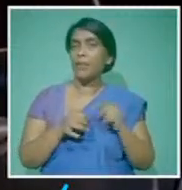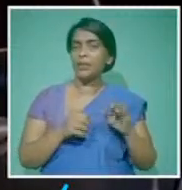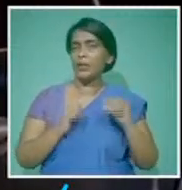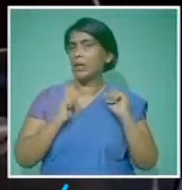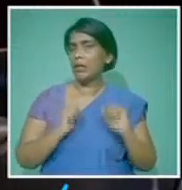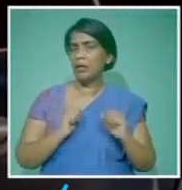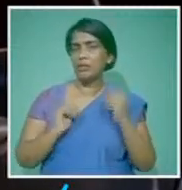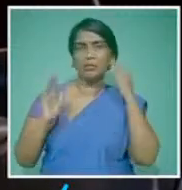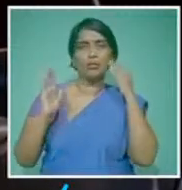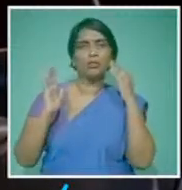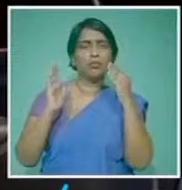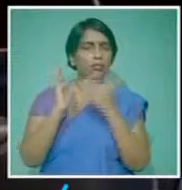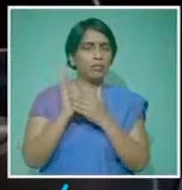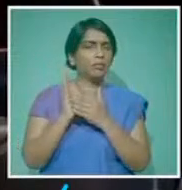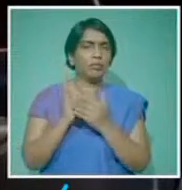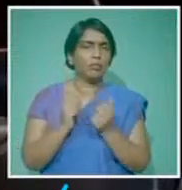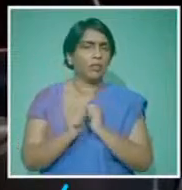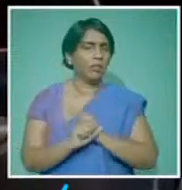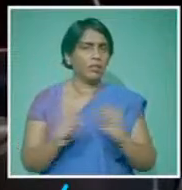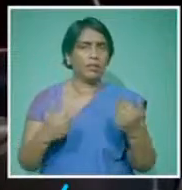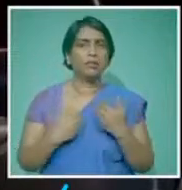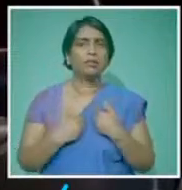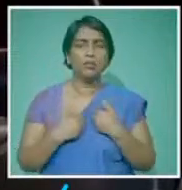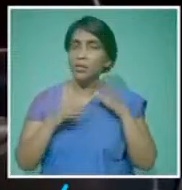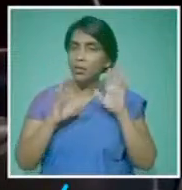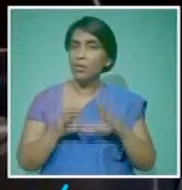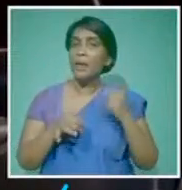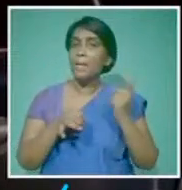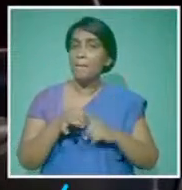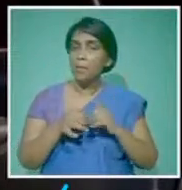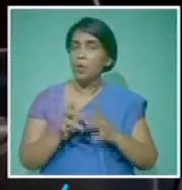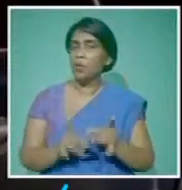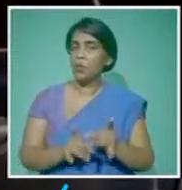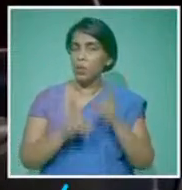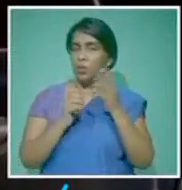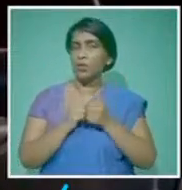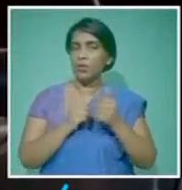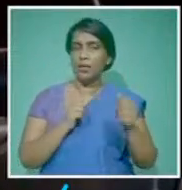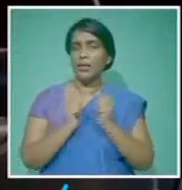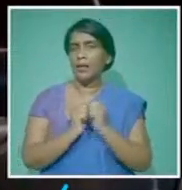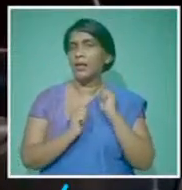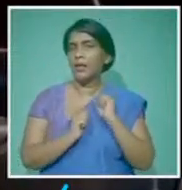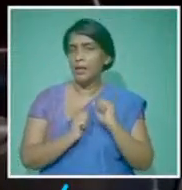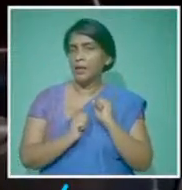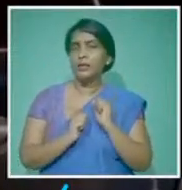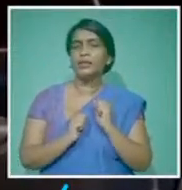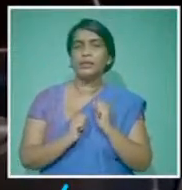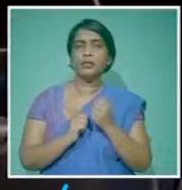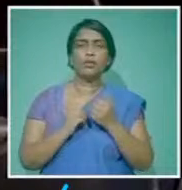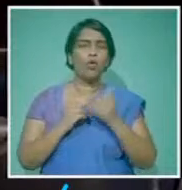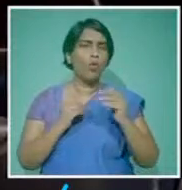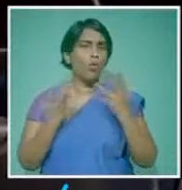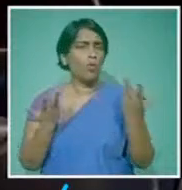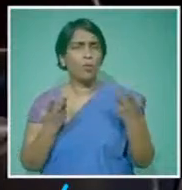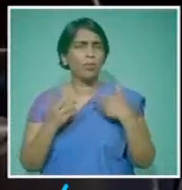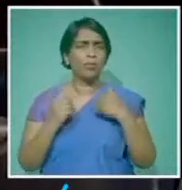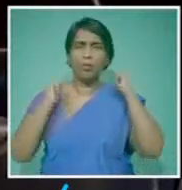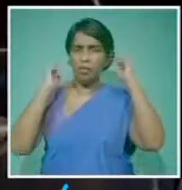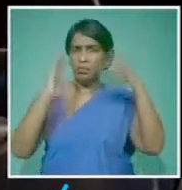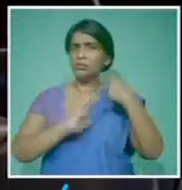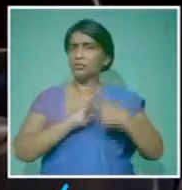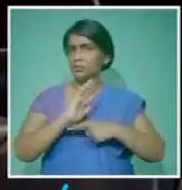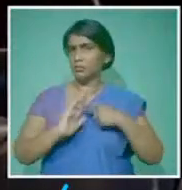අපි අවධානයක් දුන්නේ නැත්තේ සහ මේ ප්‍රශ්න මේ විදියට මතුවෙන්න පටන් අරගෙන තියෙන්නේ කොහොමද මෙච්චර සශ්‍රීක